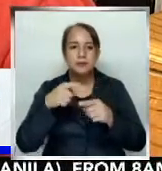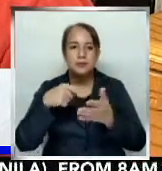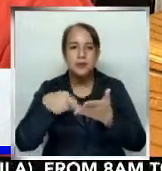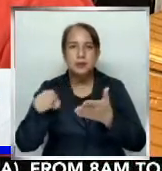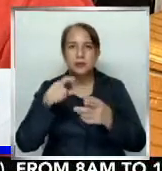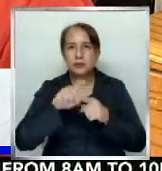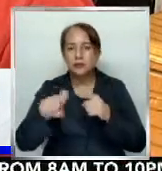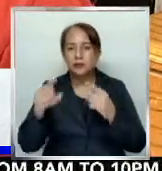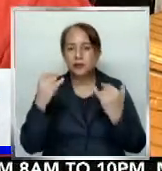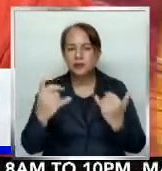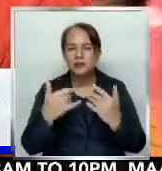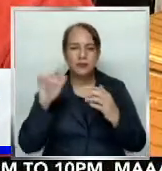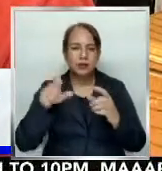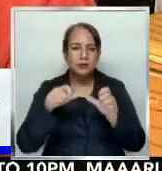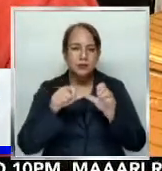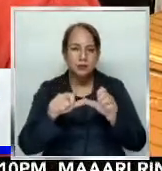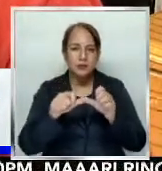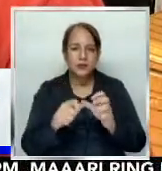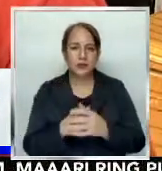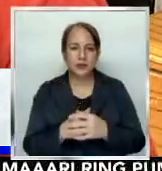Dapat ituloy-tuloy na nila yan.